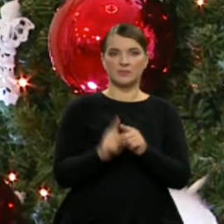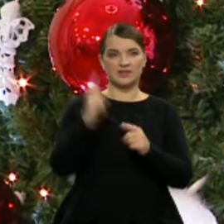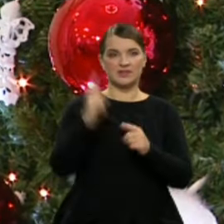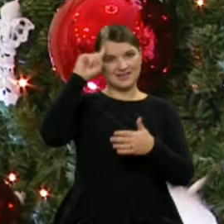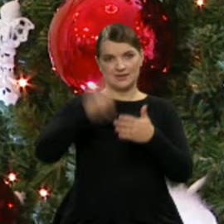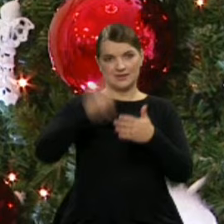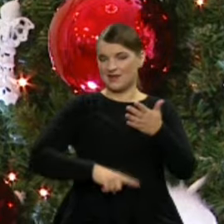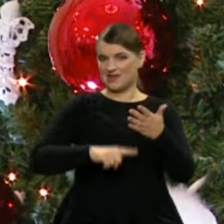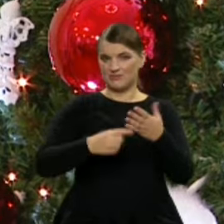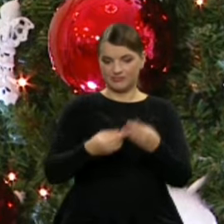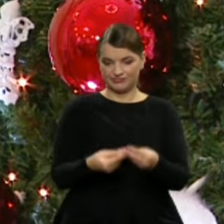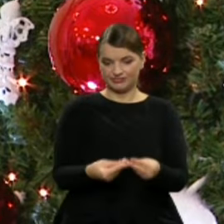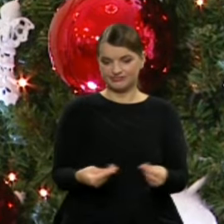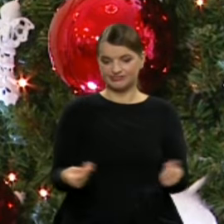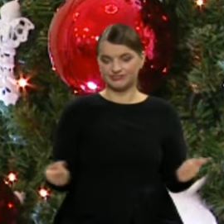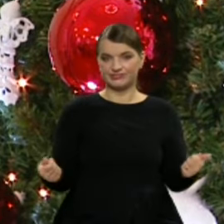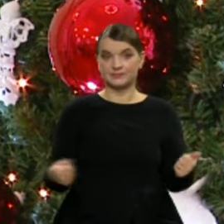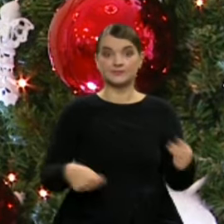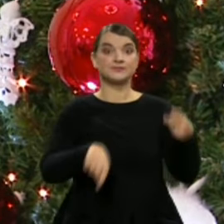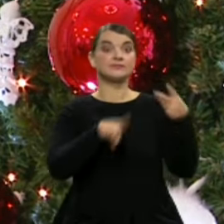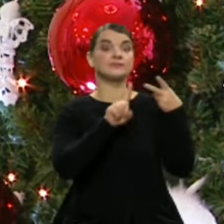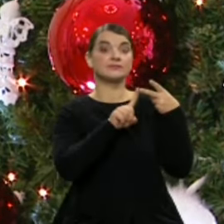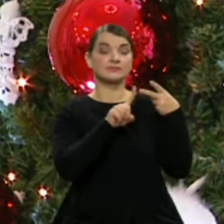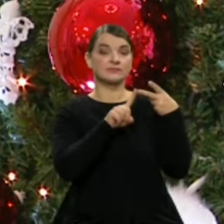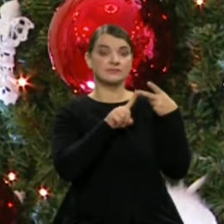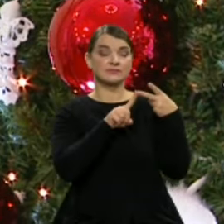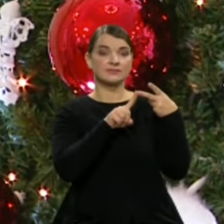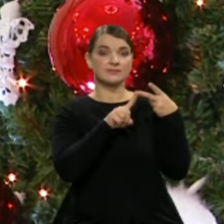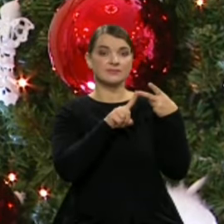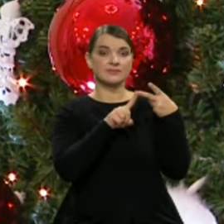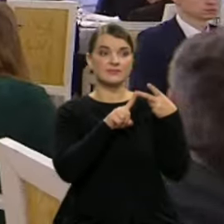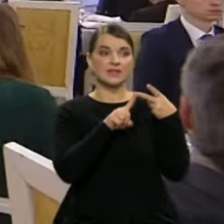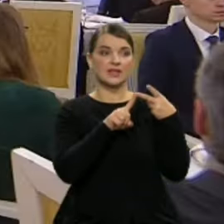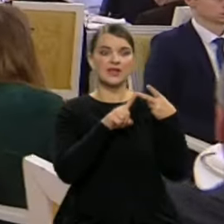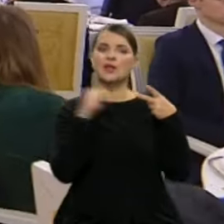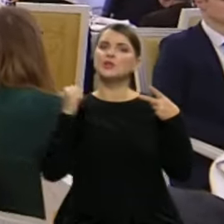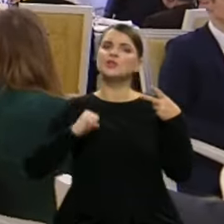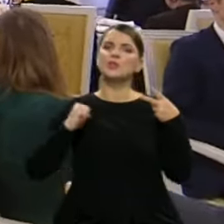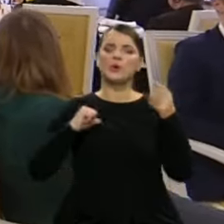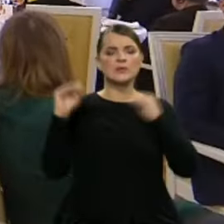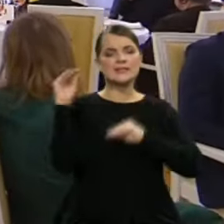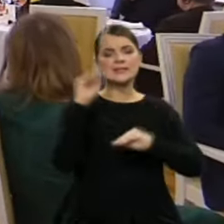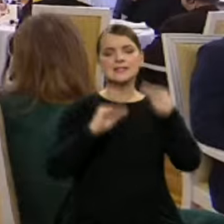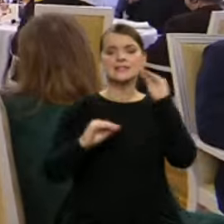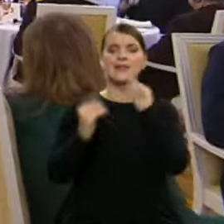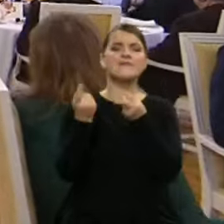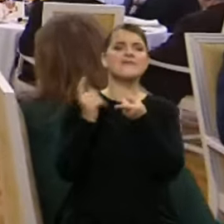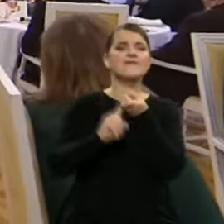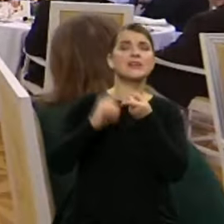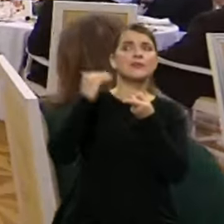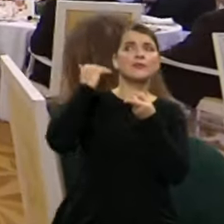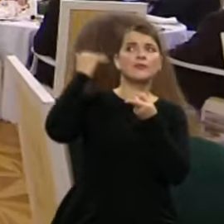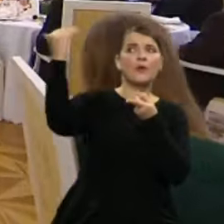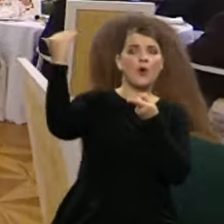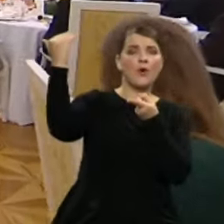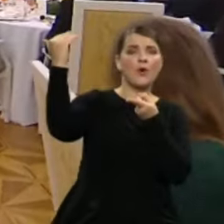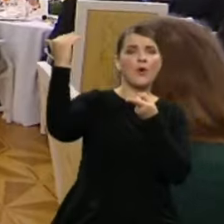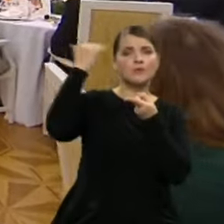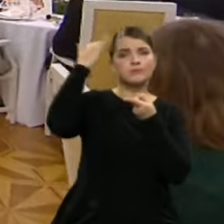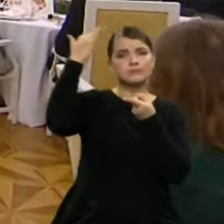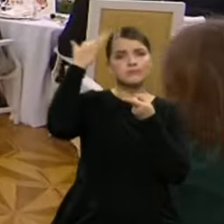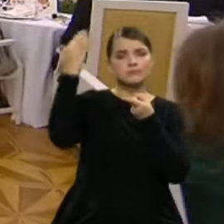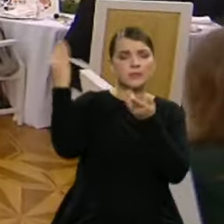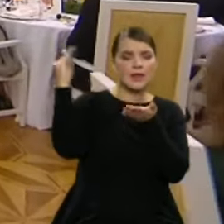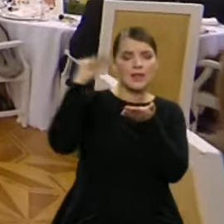viltį. Antra. Žmogus yra sukurtas pagal paties Dievo paveikslą ir